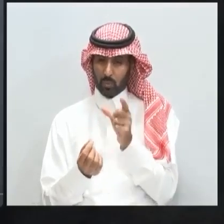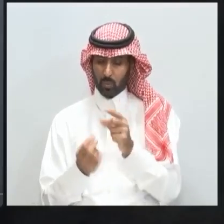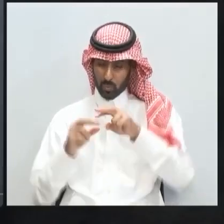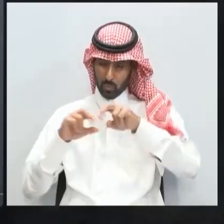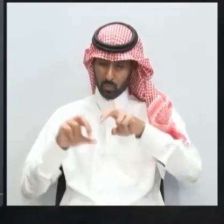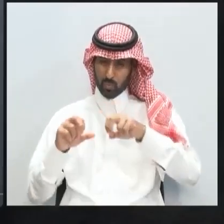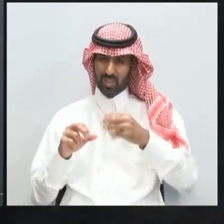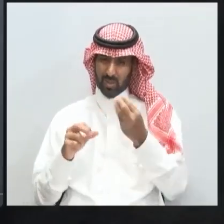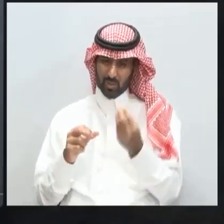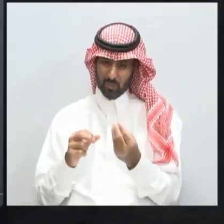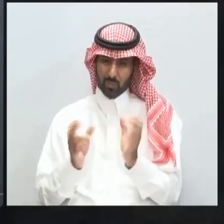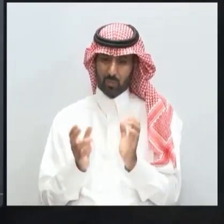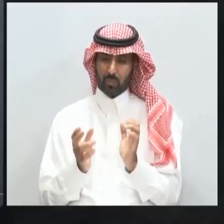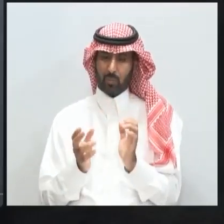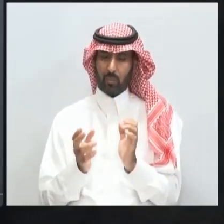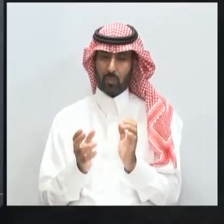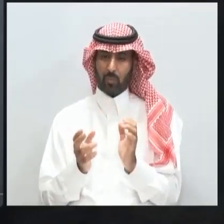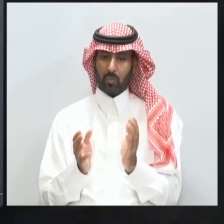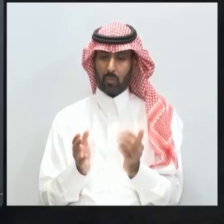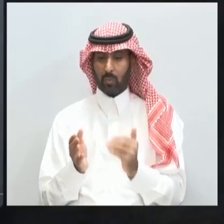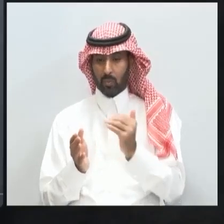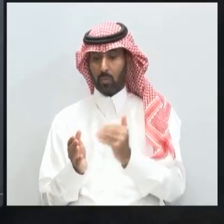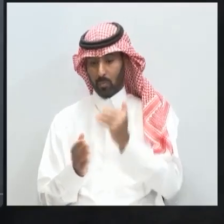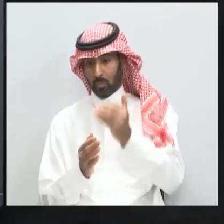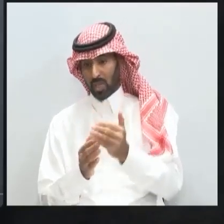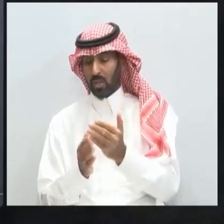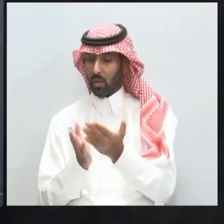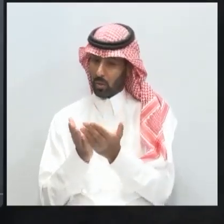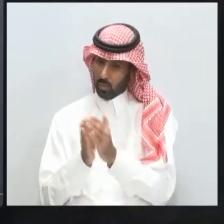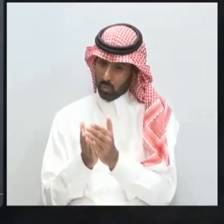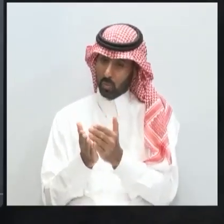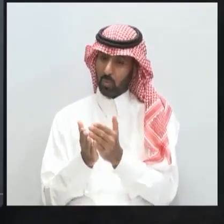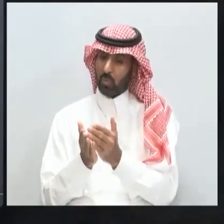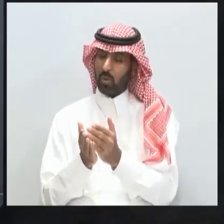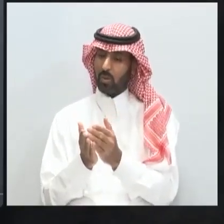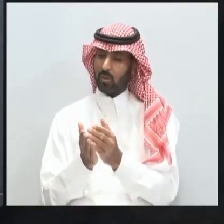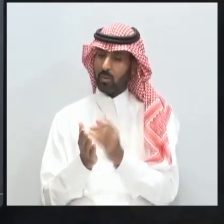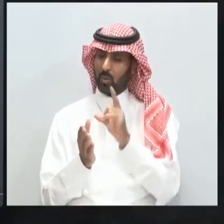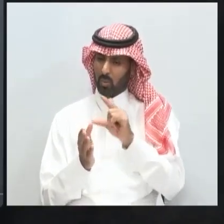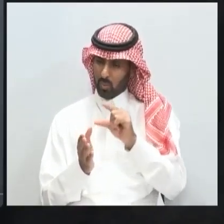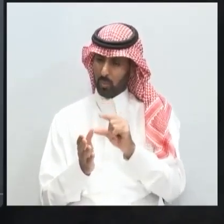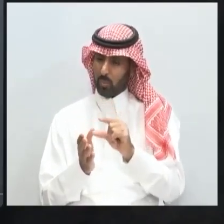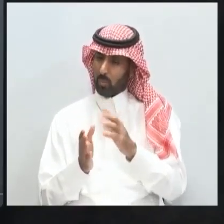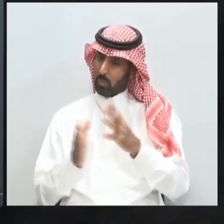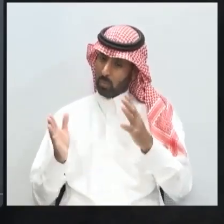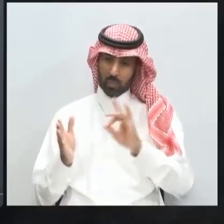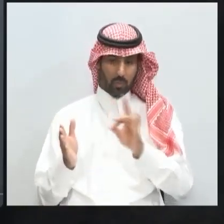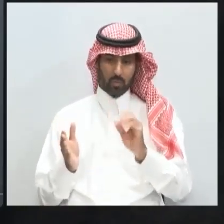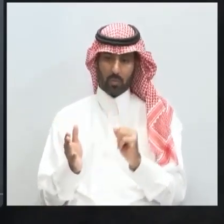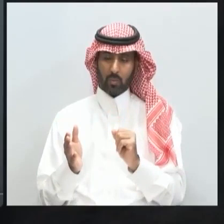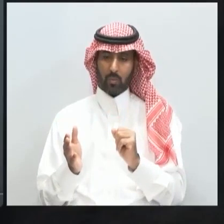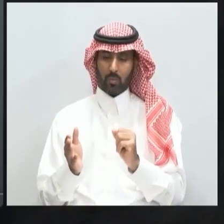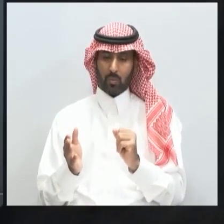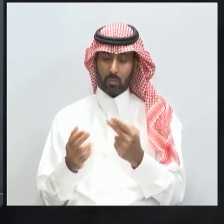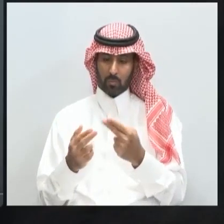يسيره ثم بعد ذلك تكون فيه كتب لكنها لم تغطي لانه هو في